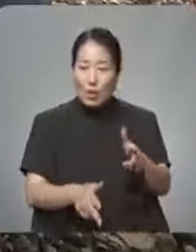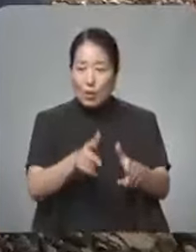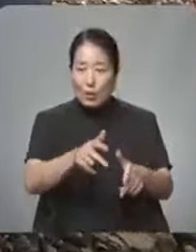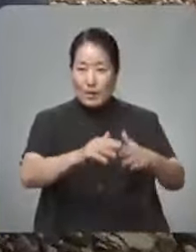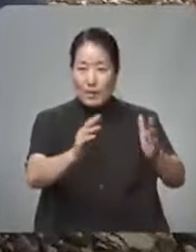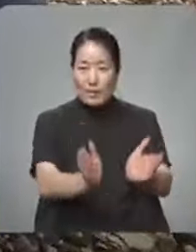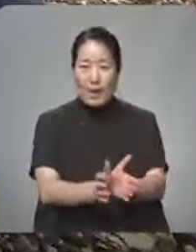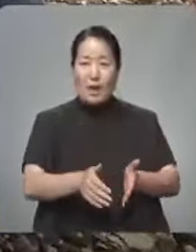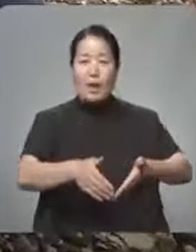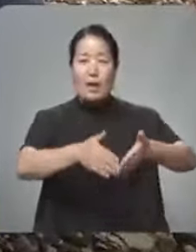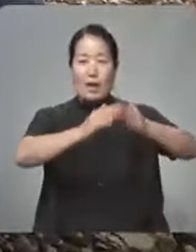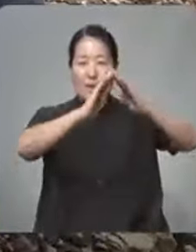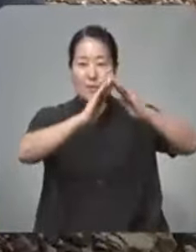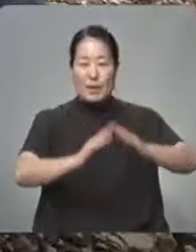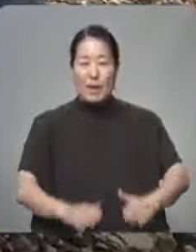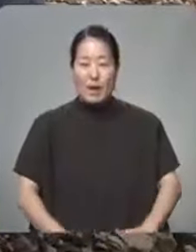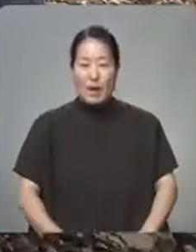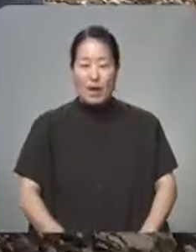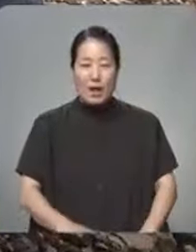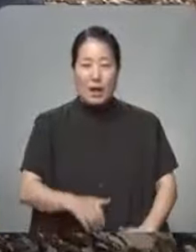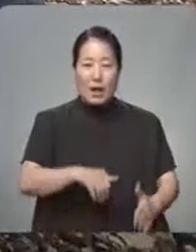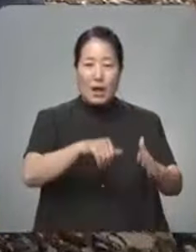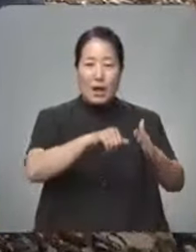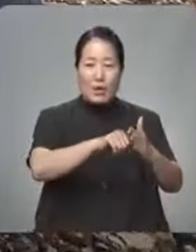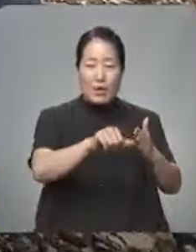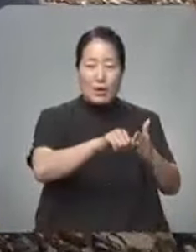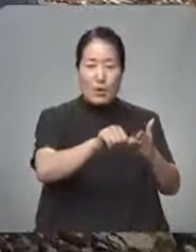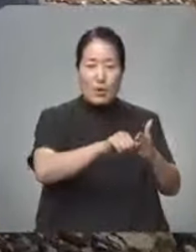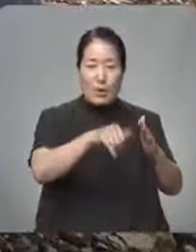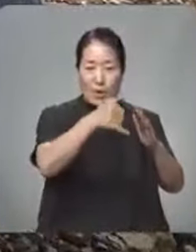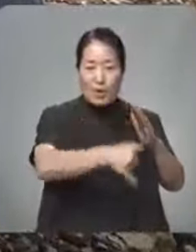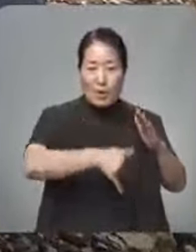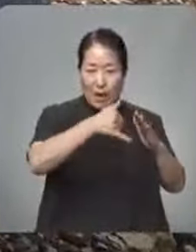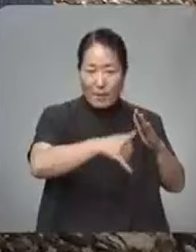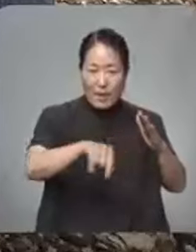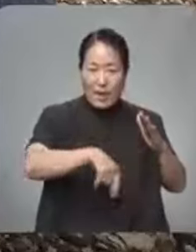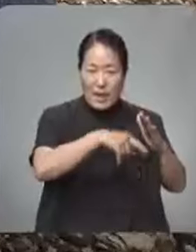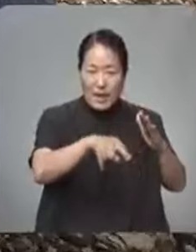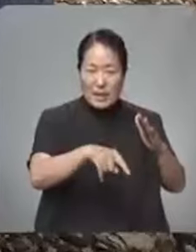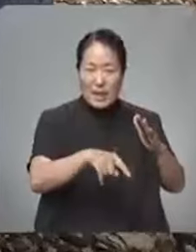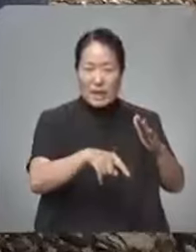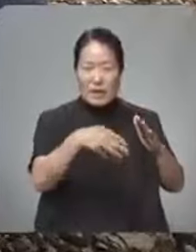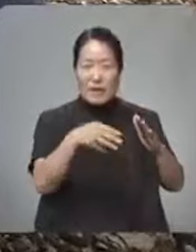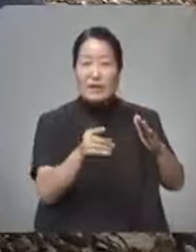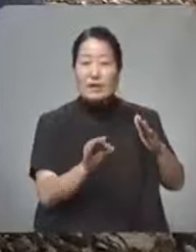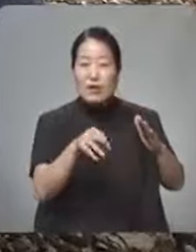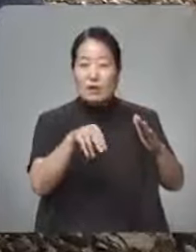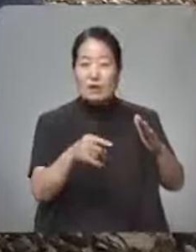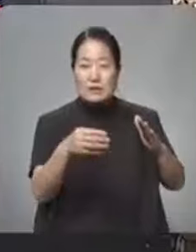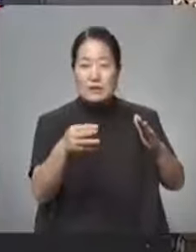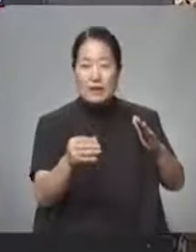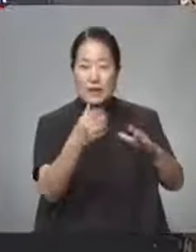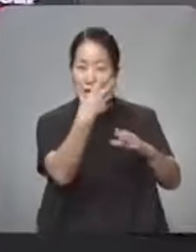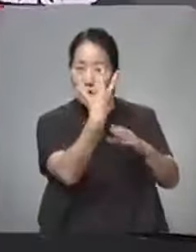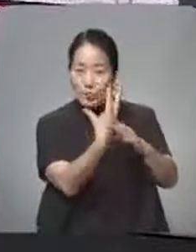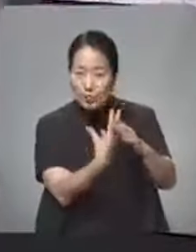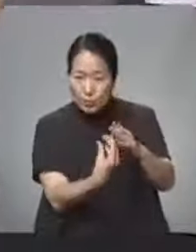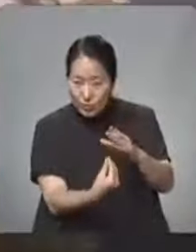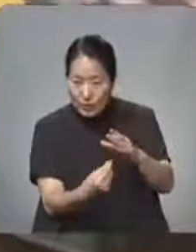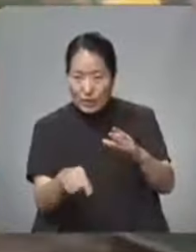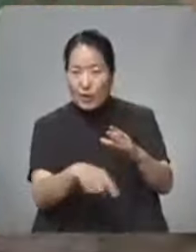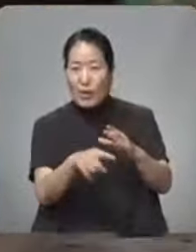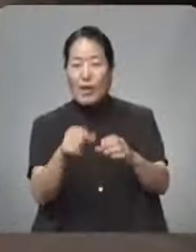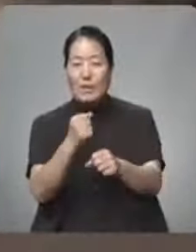자리입니다. 광석 원물이 나오면 이곳에서 그 안에 담긴 텅스텐을 추출해 고함량의 전광을 만들어냅니다.